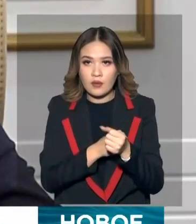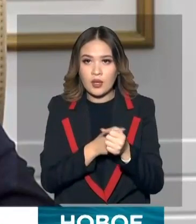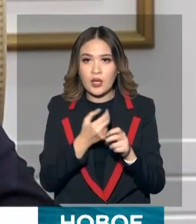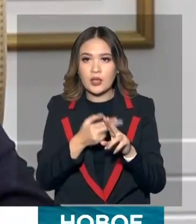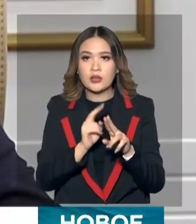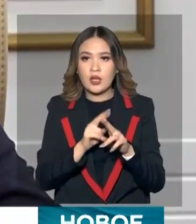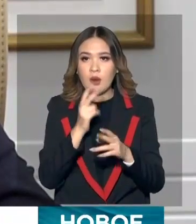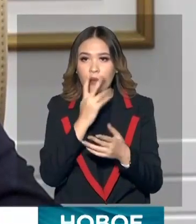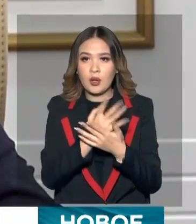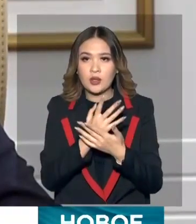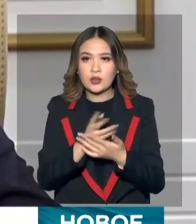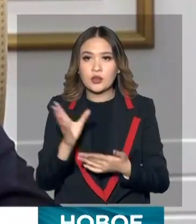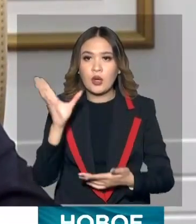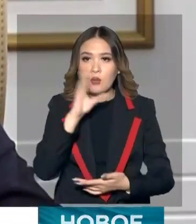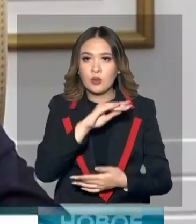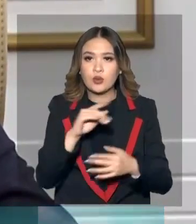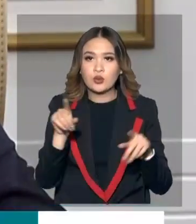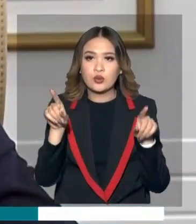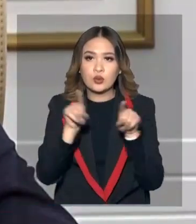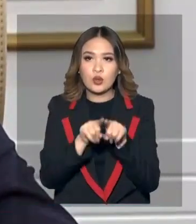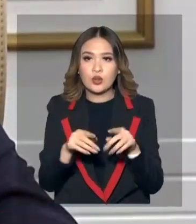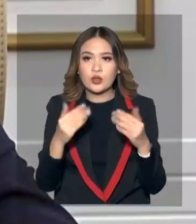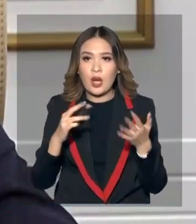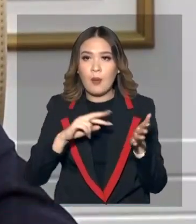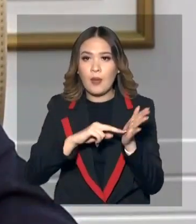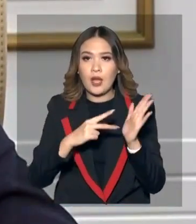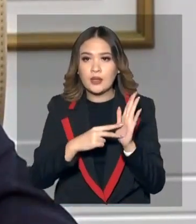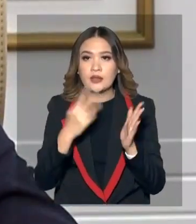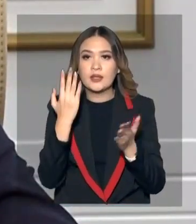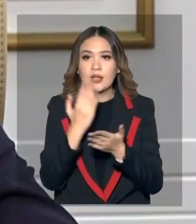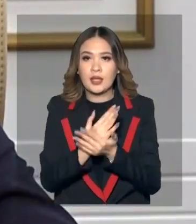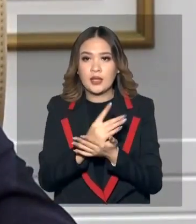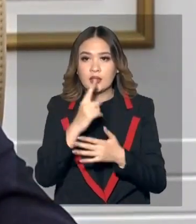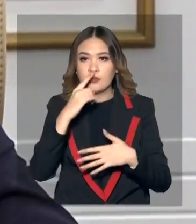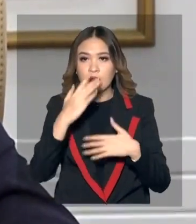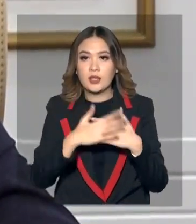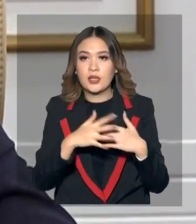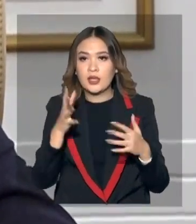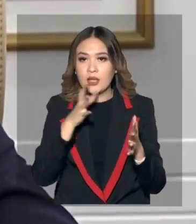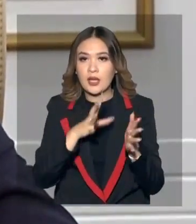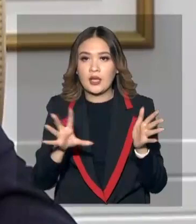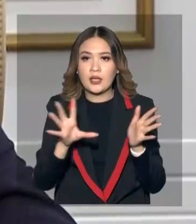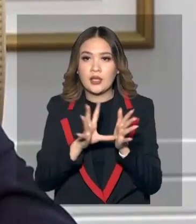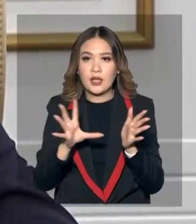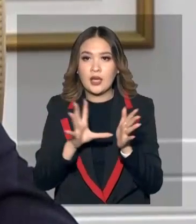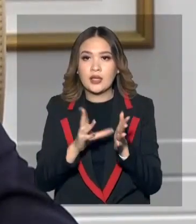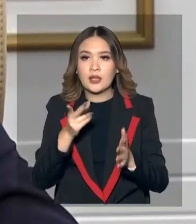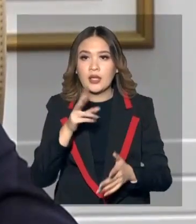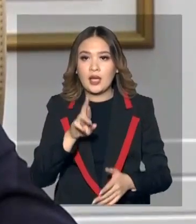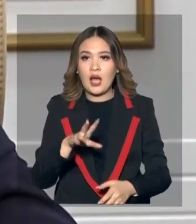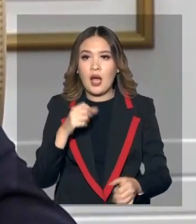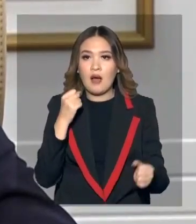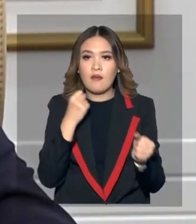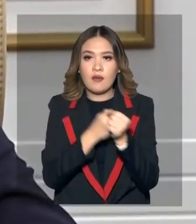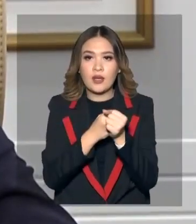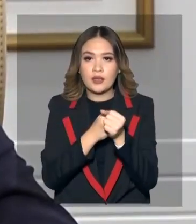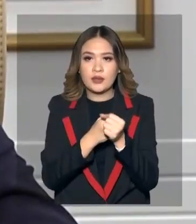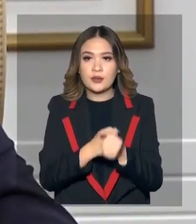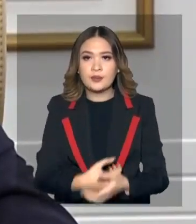на оперативность. Поэтому тоже сейчас у нас планы есть именно по приобретению техники для аварийно-ремонтных